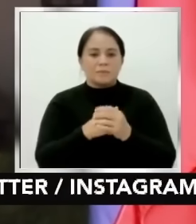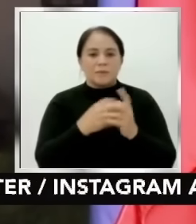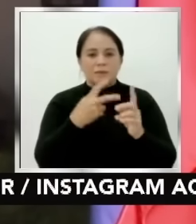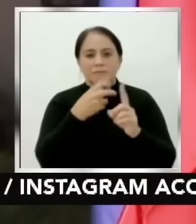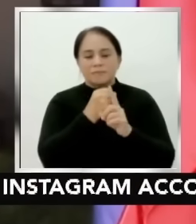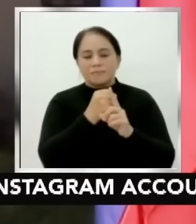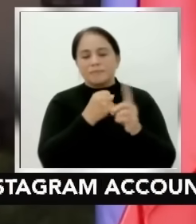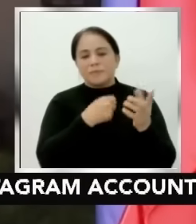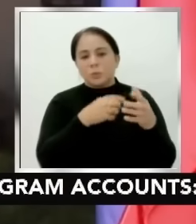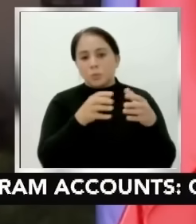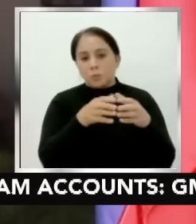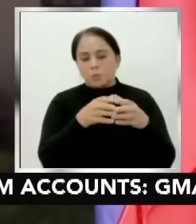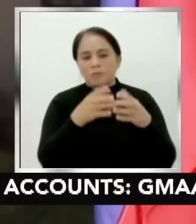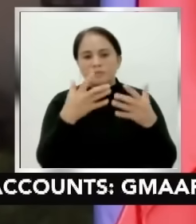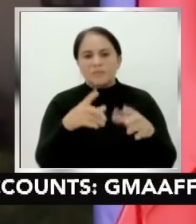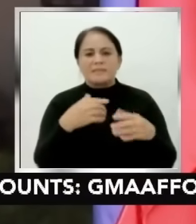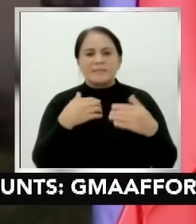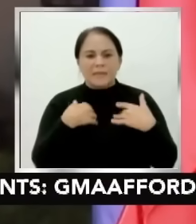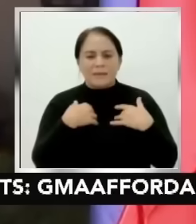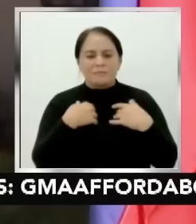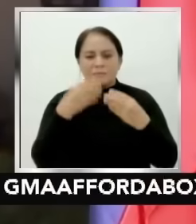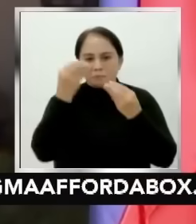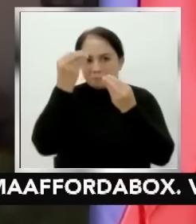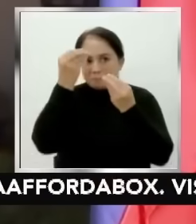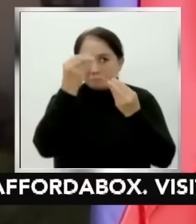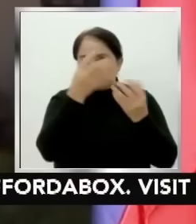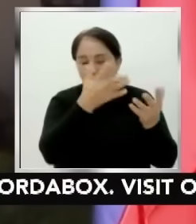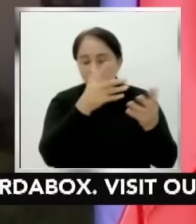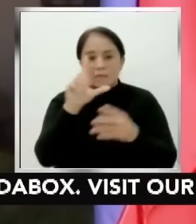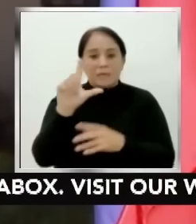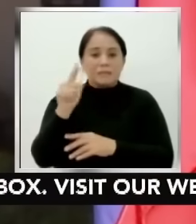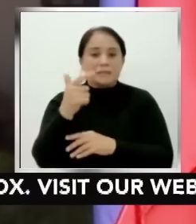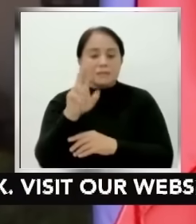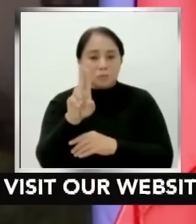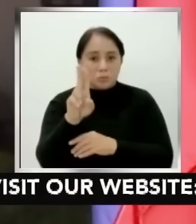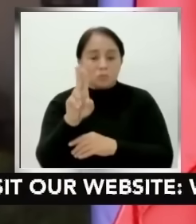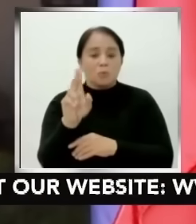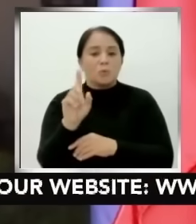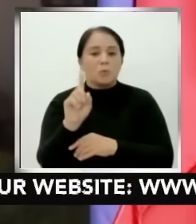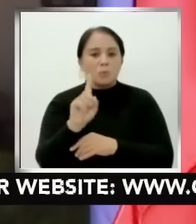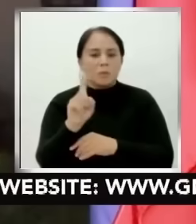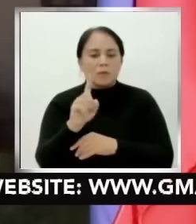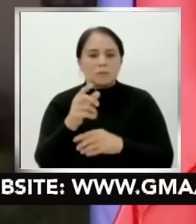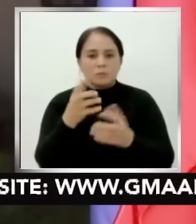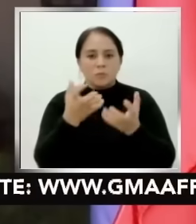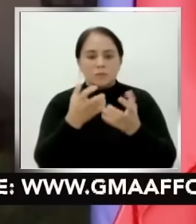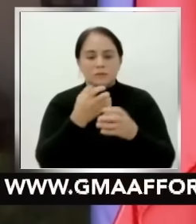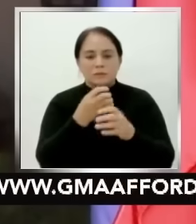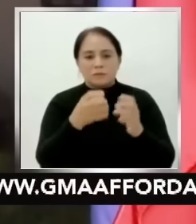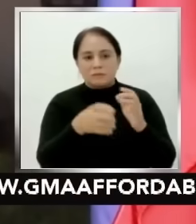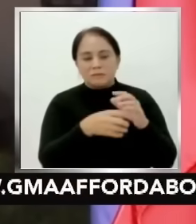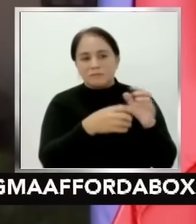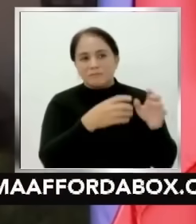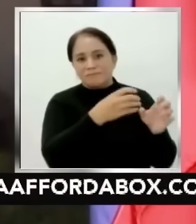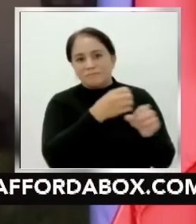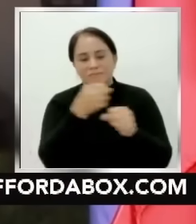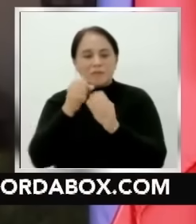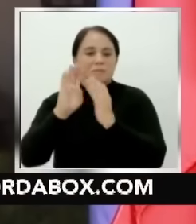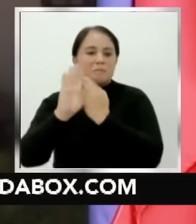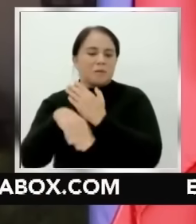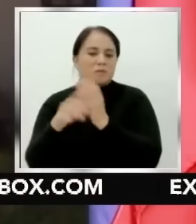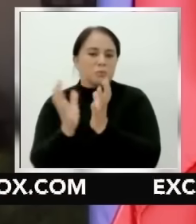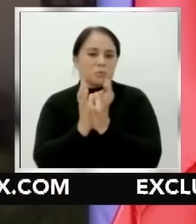matapos makatanggap nga ng impormasyon ang local government unit ng Socorro na balak i-rescue at ibalik sa komunidad ng